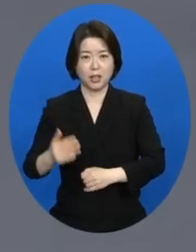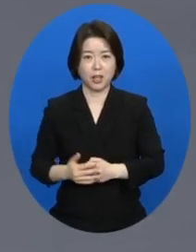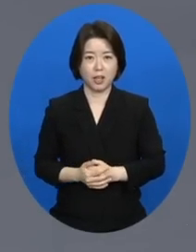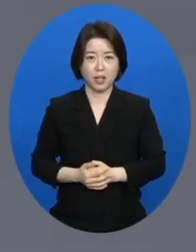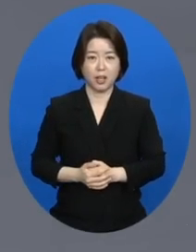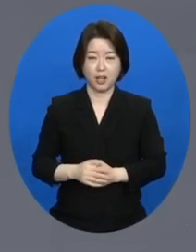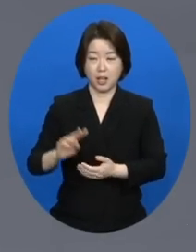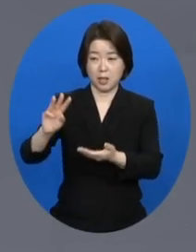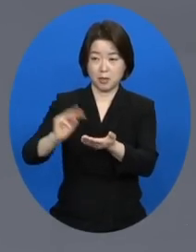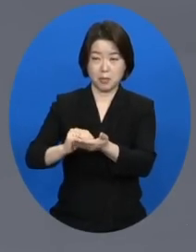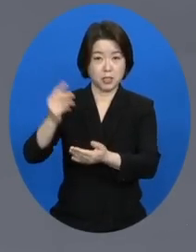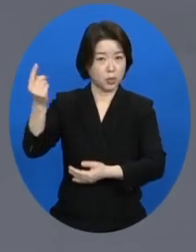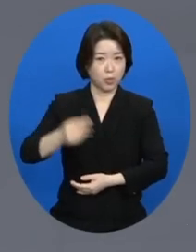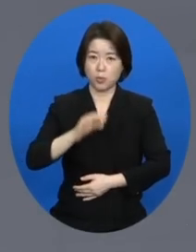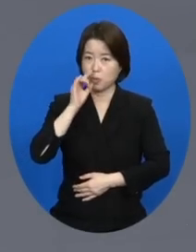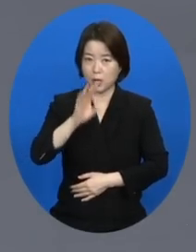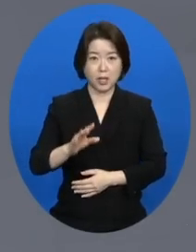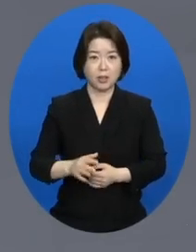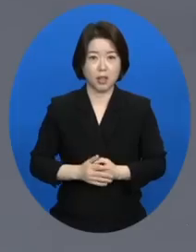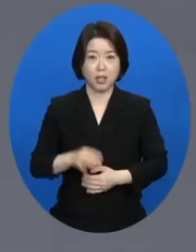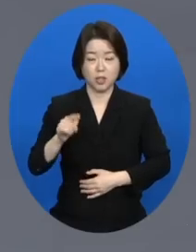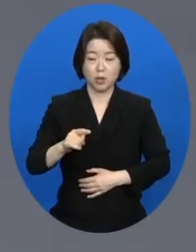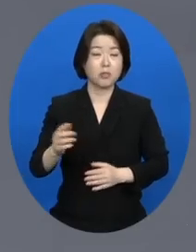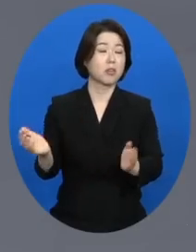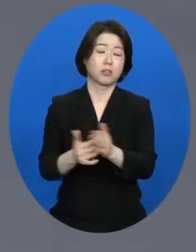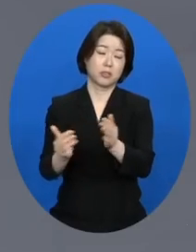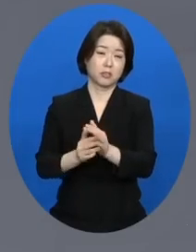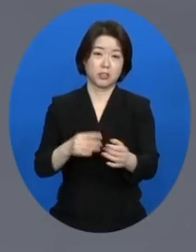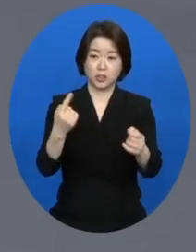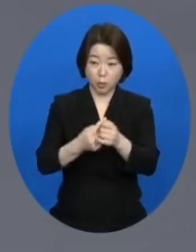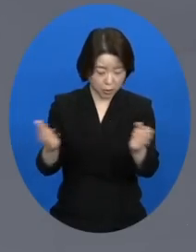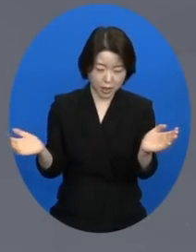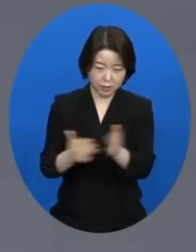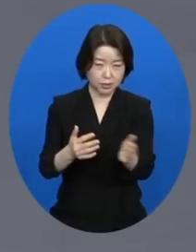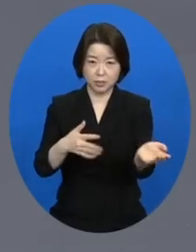메시아 올 수 없죠. 여기서 이제 끝나는 거예요. 첫 번째에서 끝나는 거예요. 심부름 가지 않았으면.